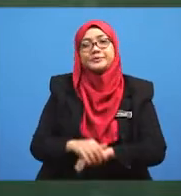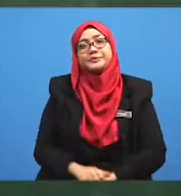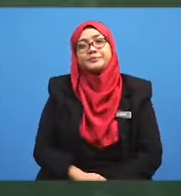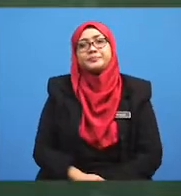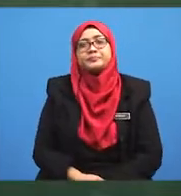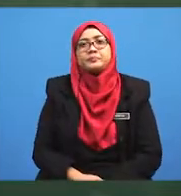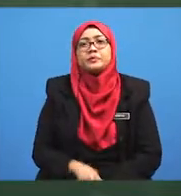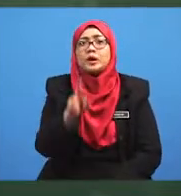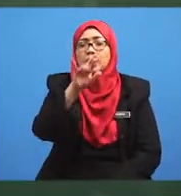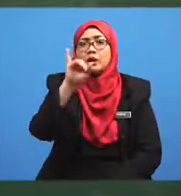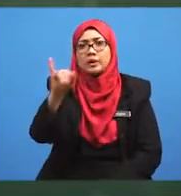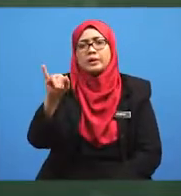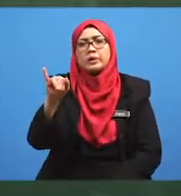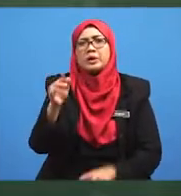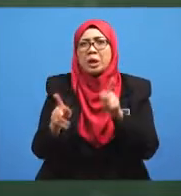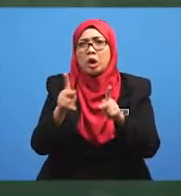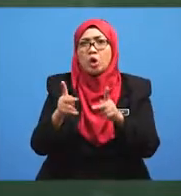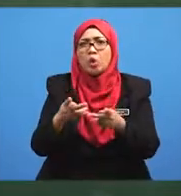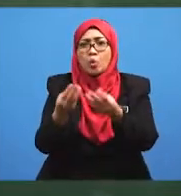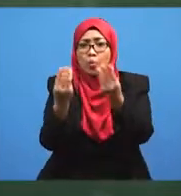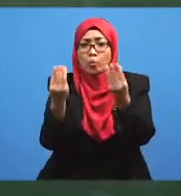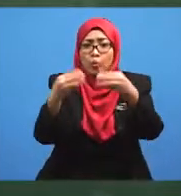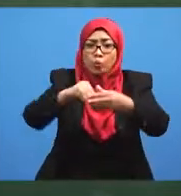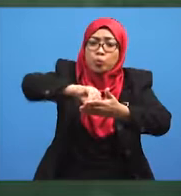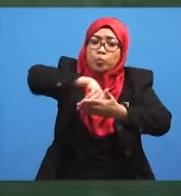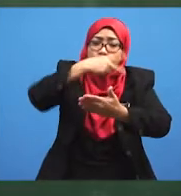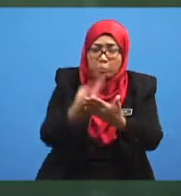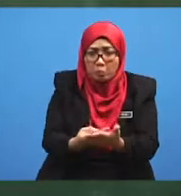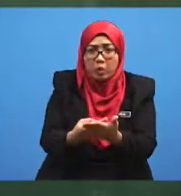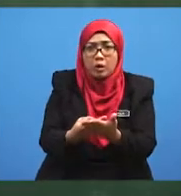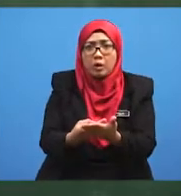bahan radioisotop tumpah lebih besar.